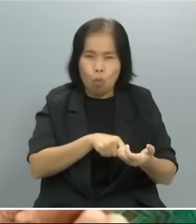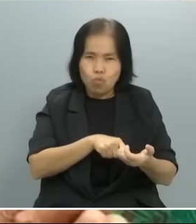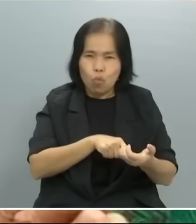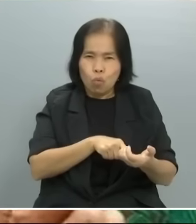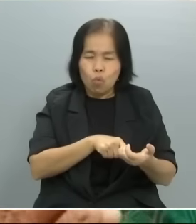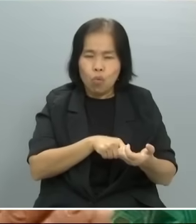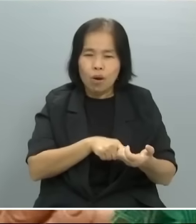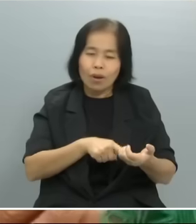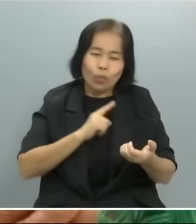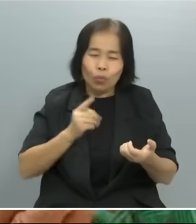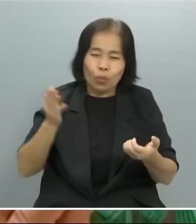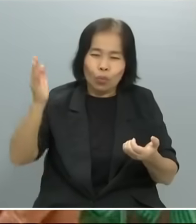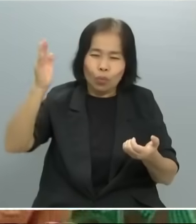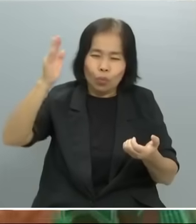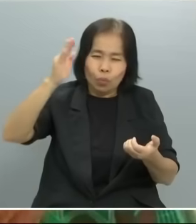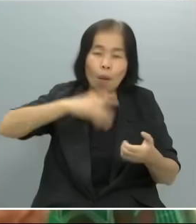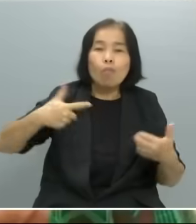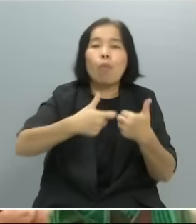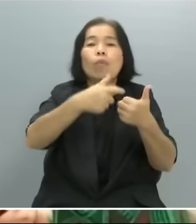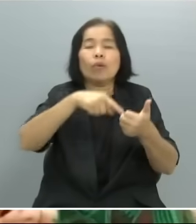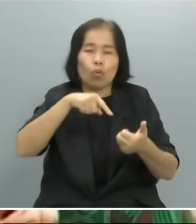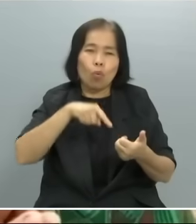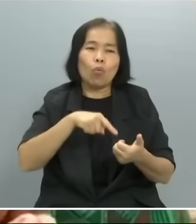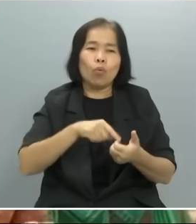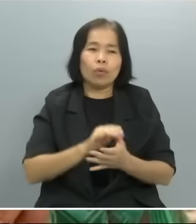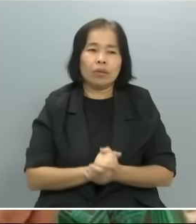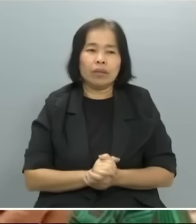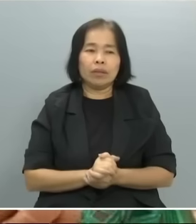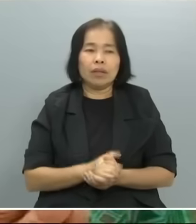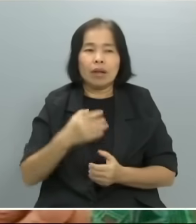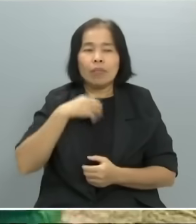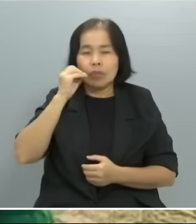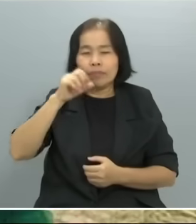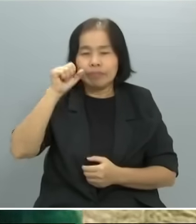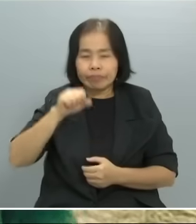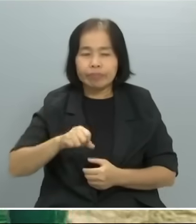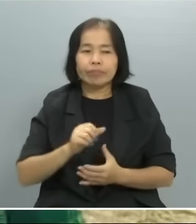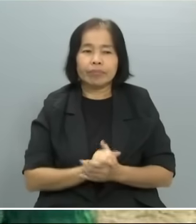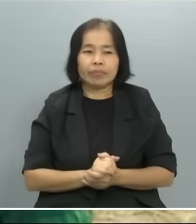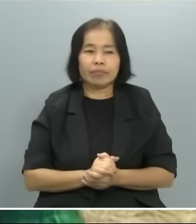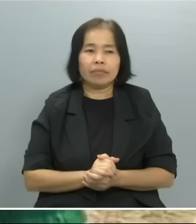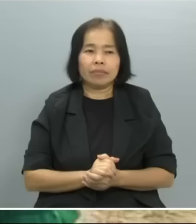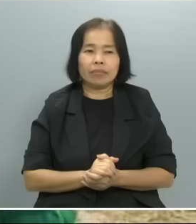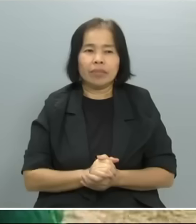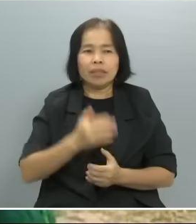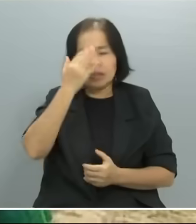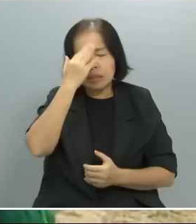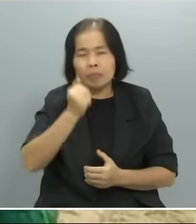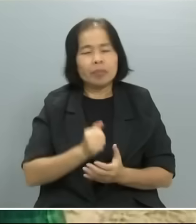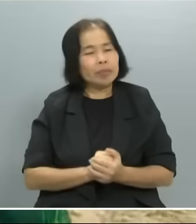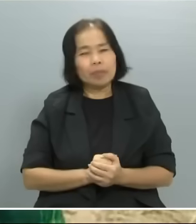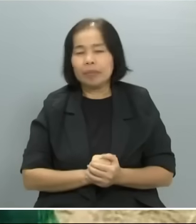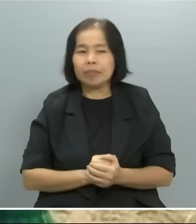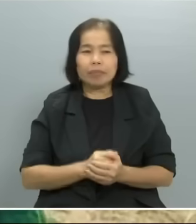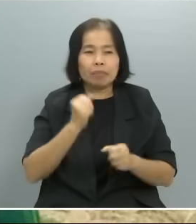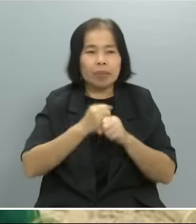ก็บมีคนไปเบิ่งเดี๋ยวไปเบิ่งอีกซ้ำไปเบิ่งอีกซ้ำว่ามันแม่นบ่แม่นเขาไปเบิ่งให้แล้วว่าแม่นถ้ามันบ่แม่นแหงดีแล้วว่าซั่นผมก็อยากฟังคำนี้คือ